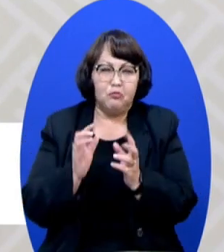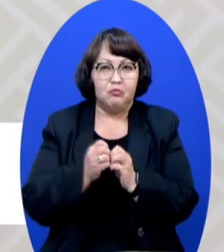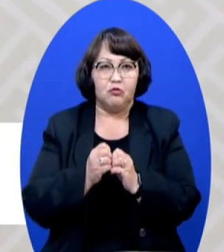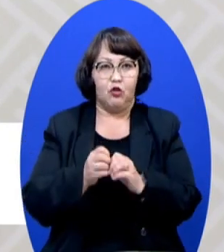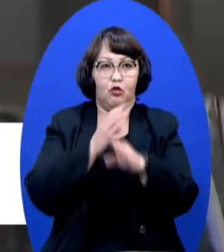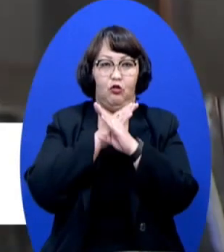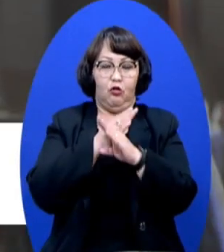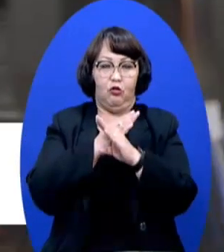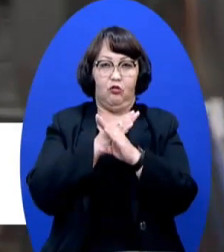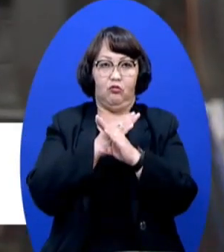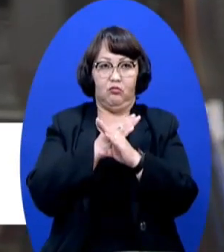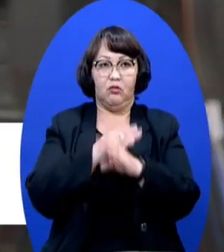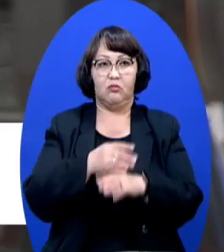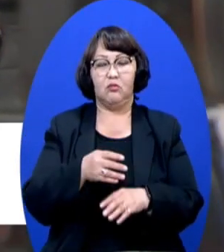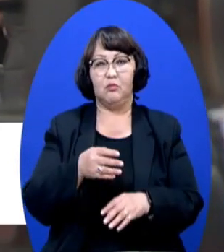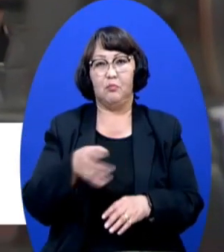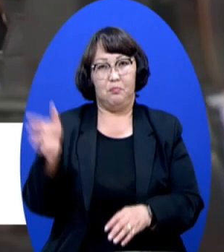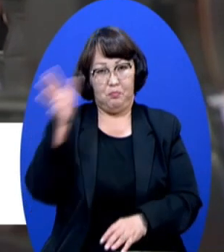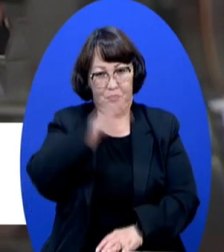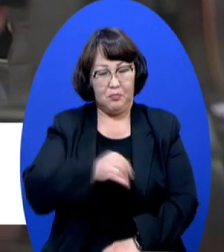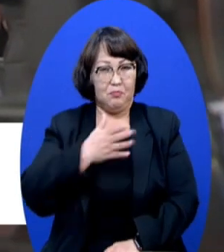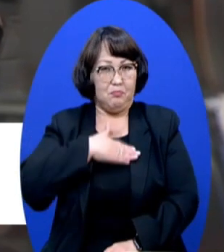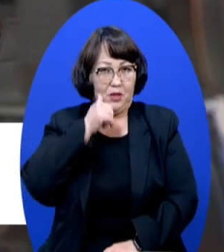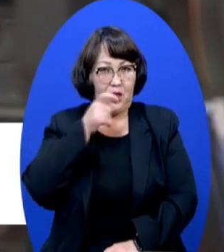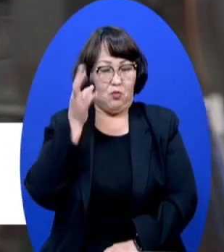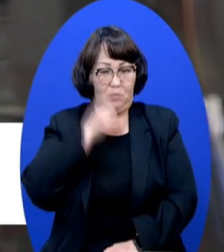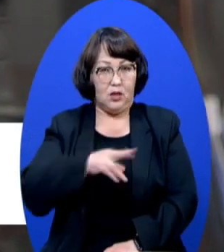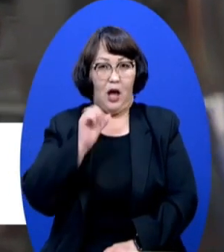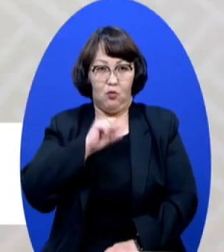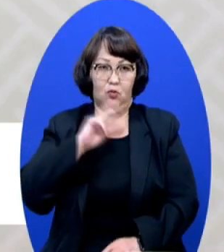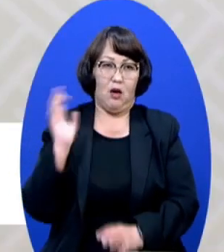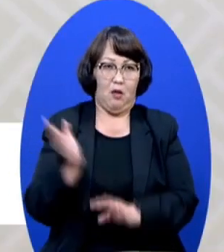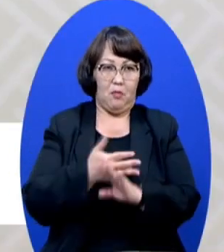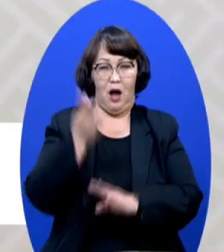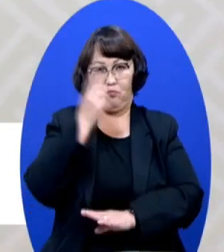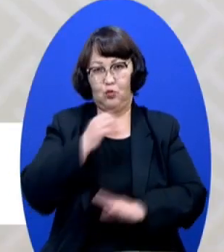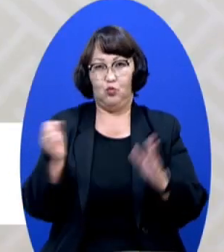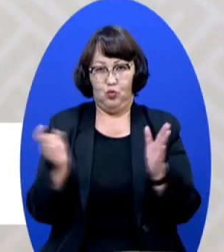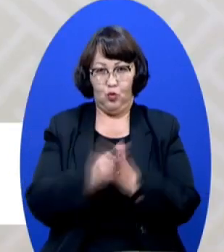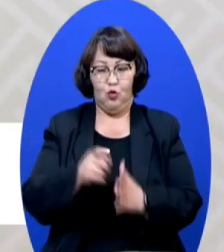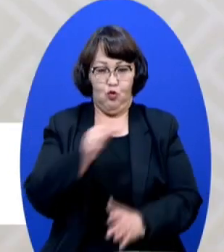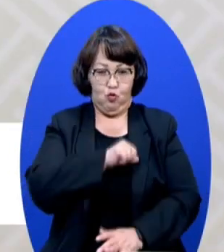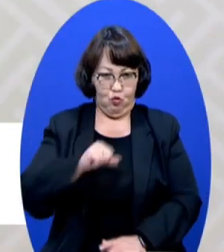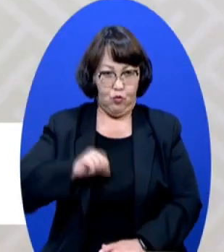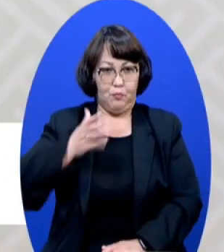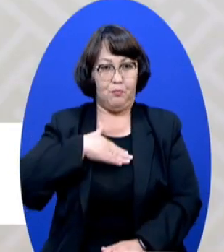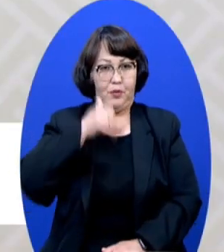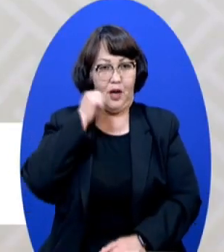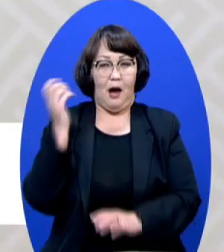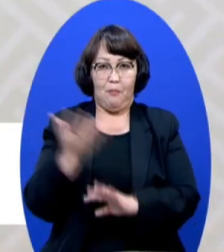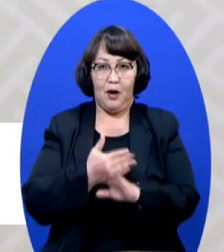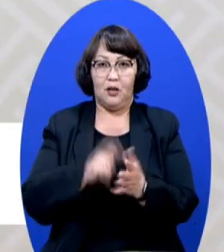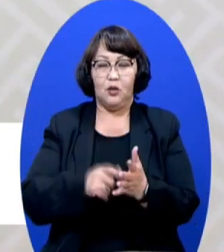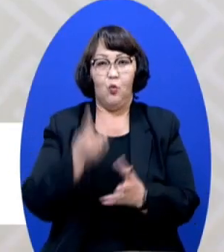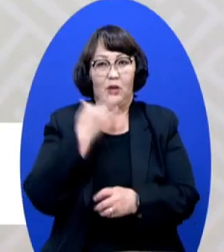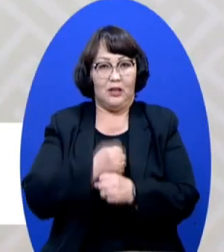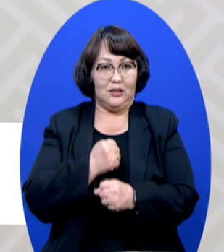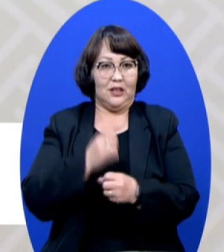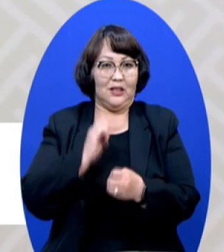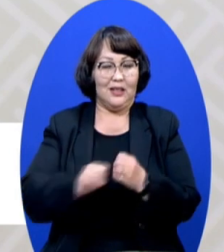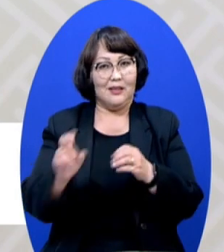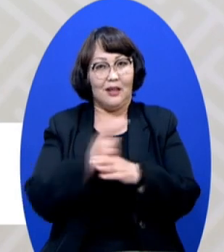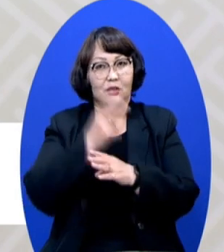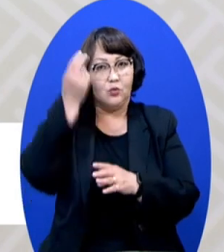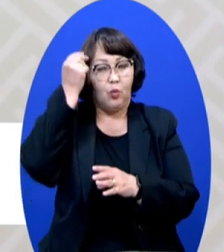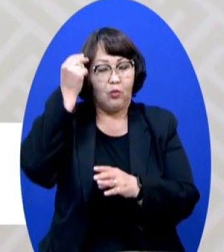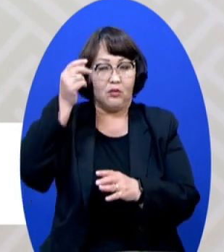хэрэгжүүлэх нь зүйтэй юм. Бидний эрүүл мэнд аюулгүй байдал маш олон хүчин зүйлээс тухайлган бол өөрсдөө хамгаалахын тулд хэрэгжүүлж байгаа үйлдэл дадал